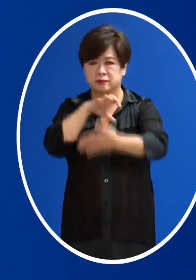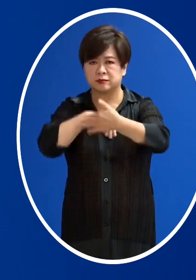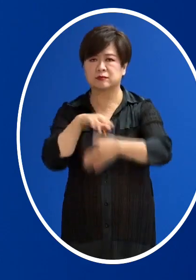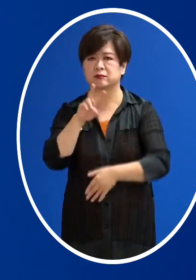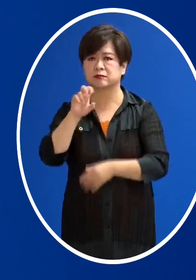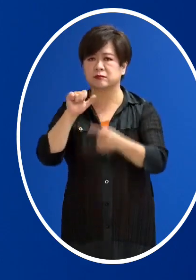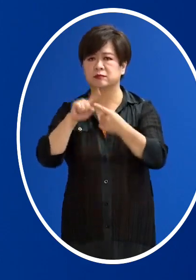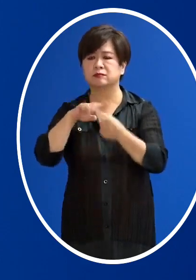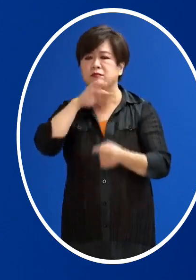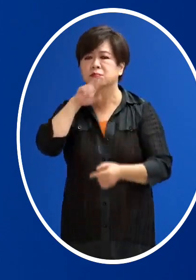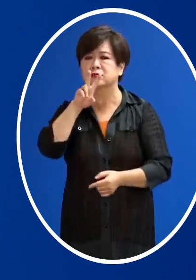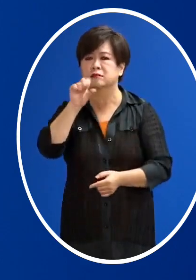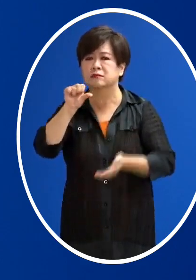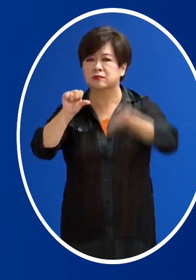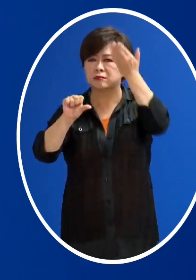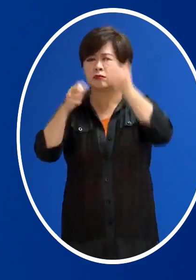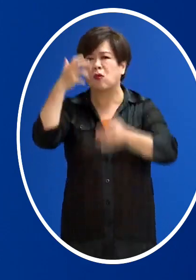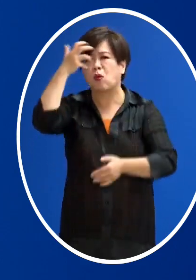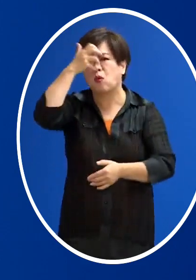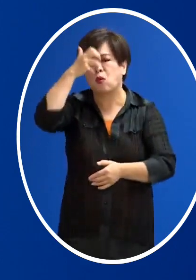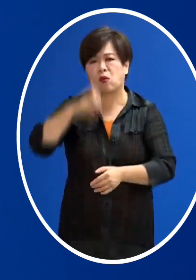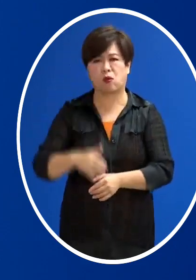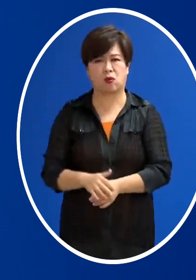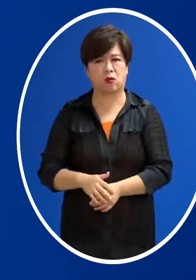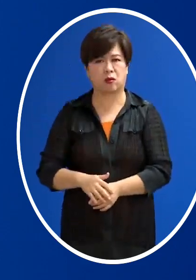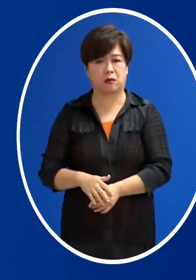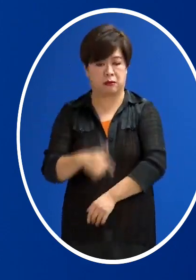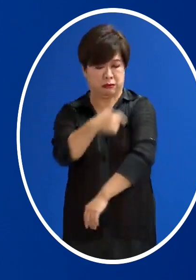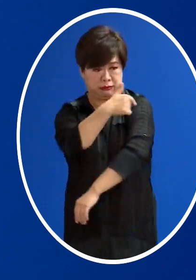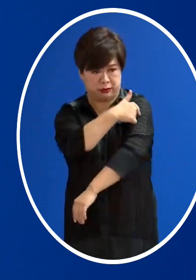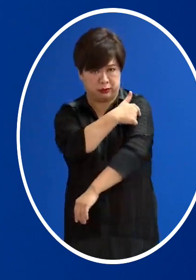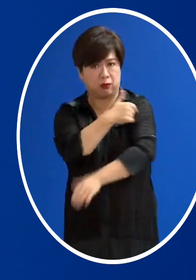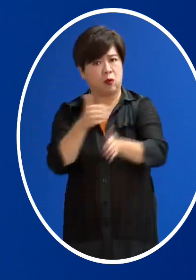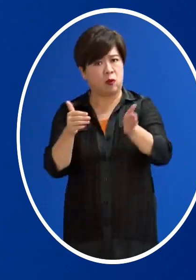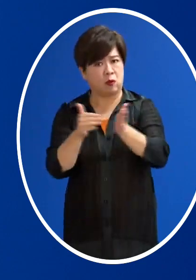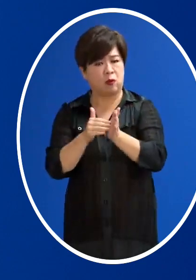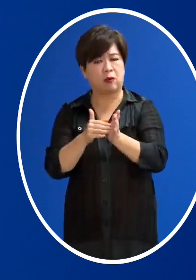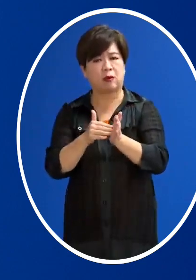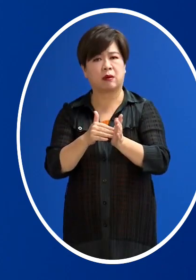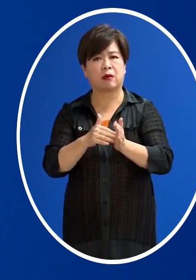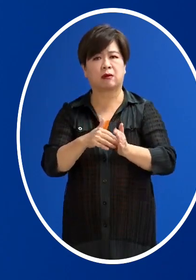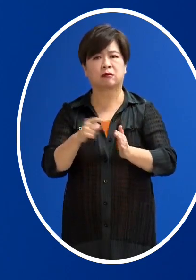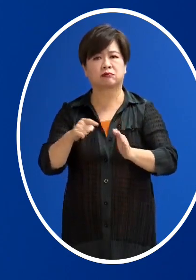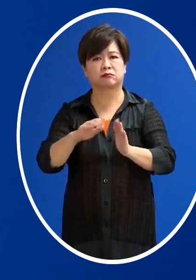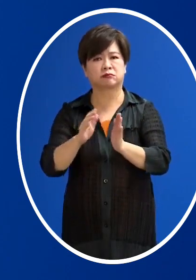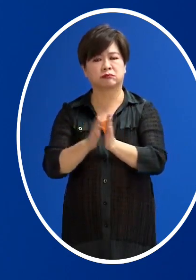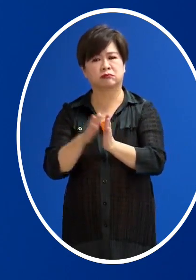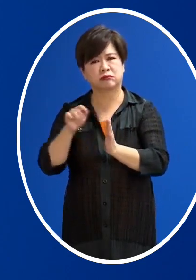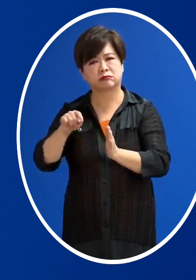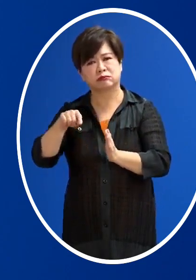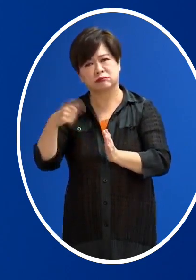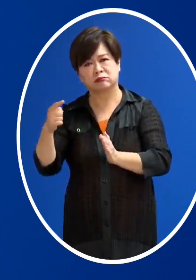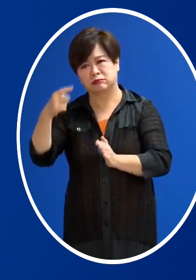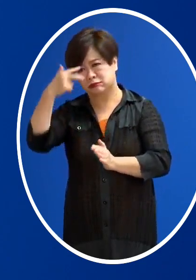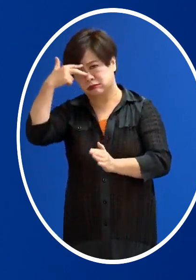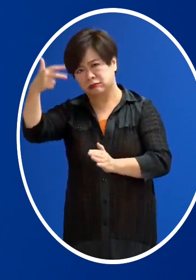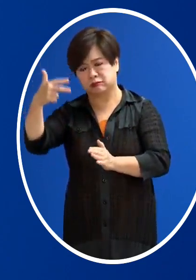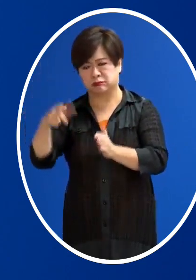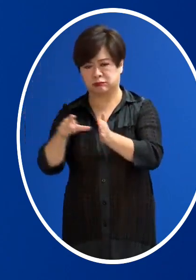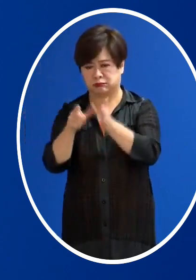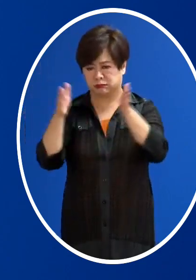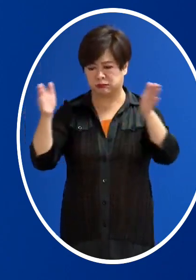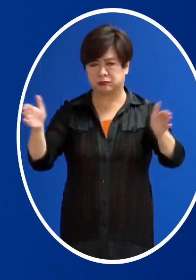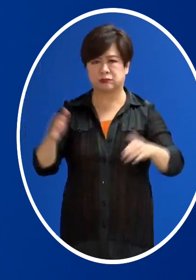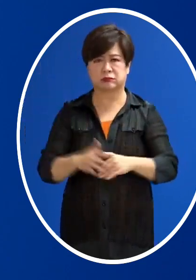是75岁以上的长者，那是疫苗接种后当日到7天间的发生哦。那